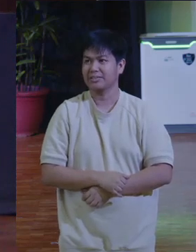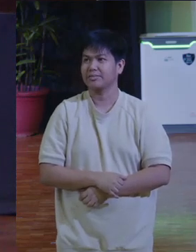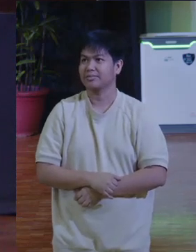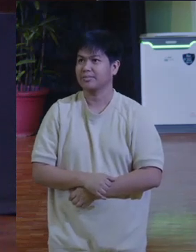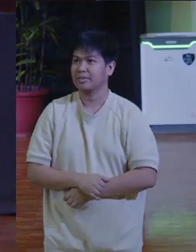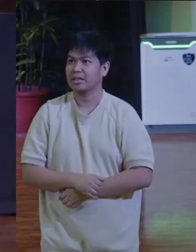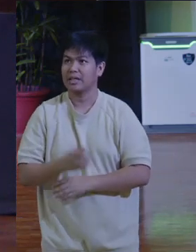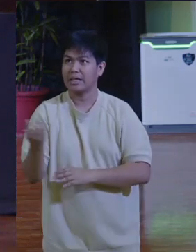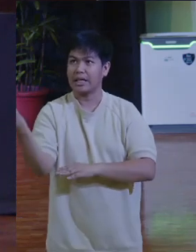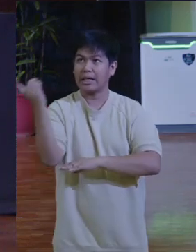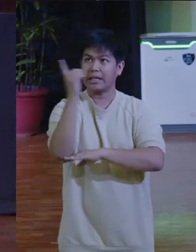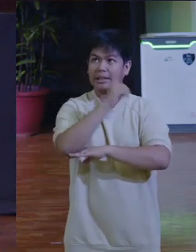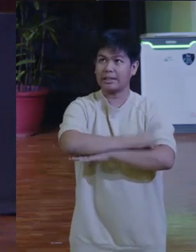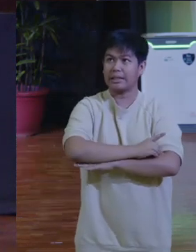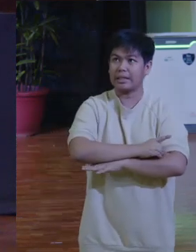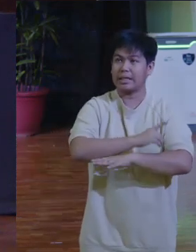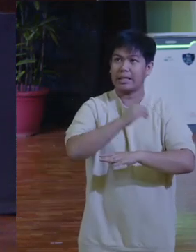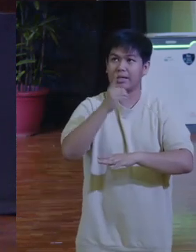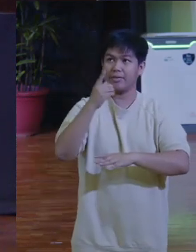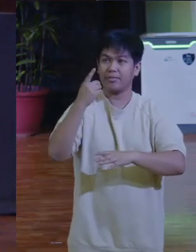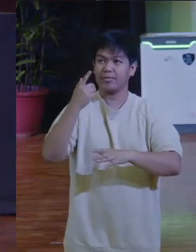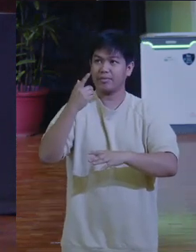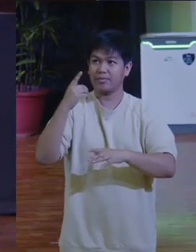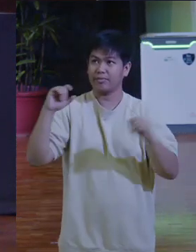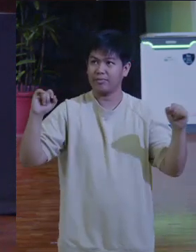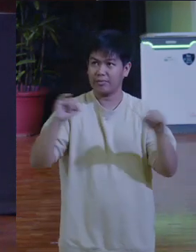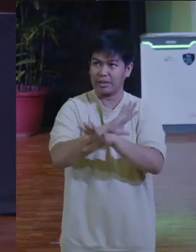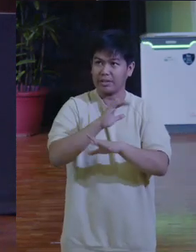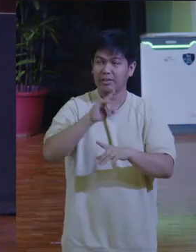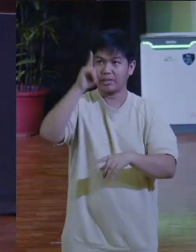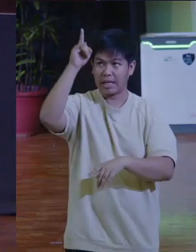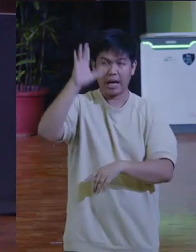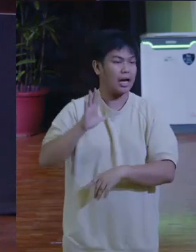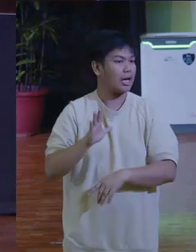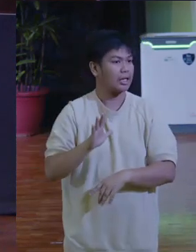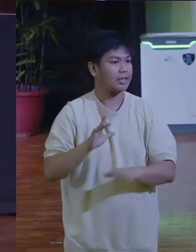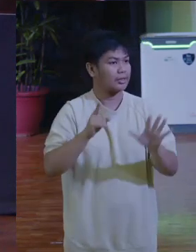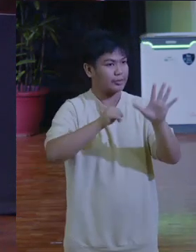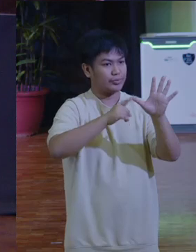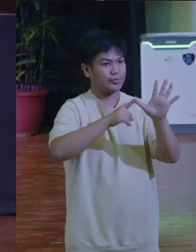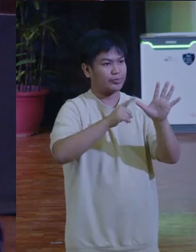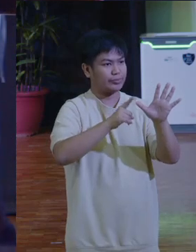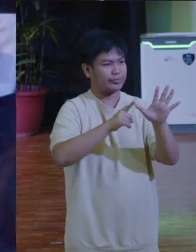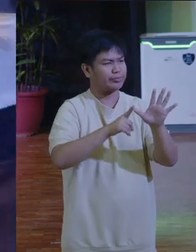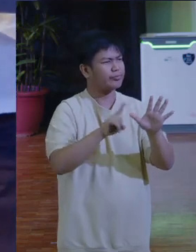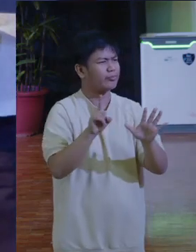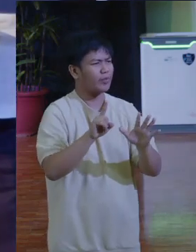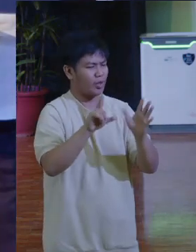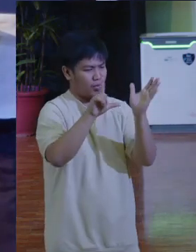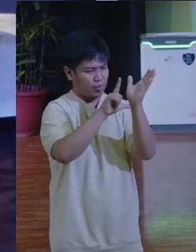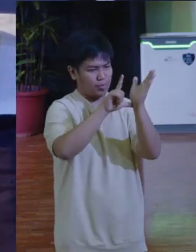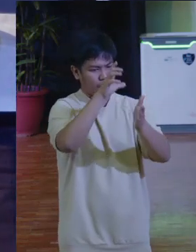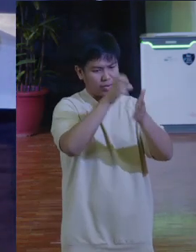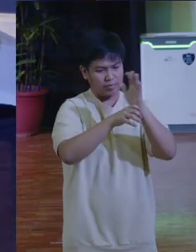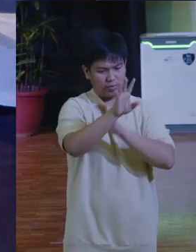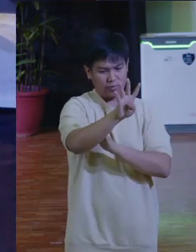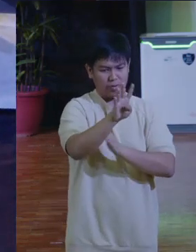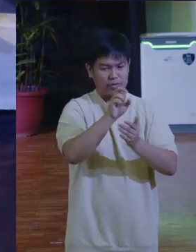the day of vengeance of our God. Si Jesus, nung binasa ito niyo sa Luke 4. Binasa natin kanina, di ba?